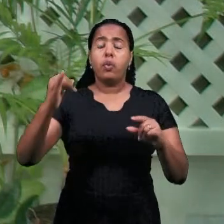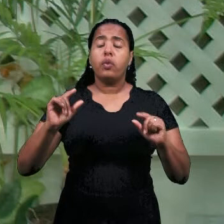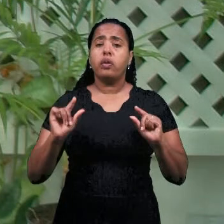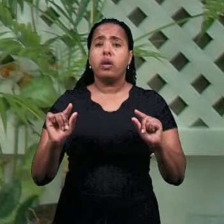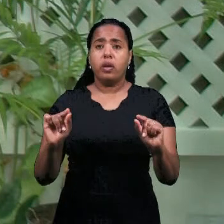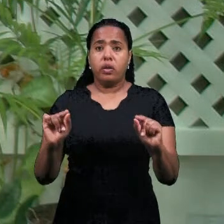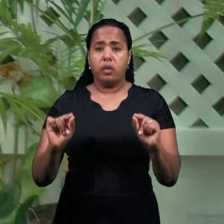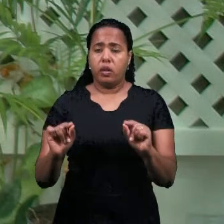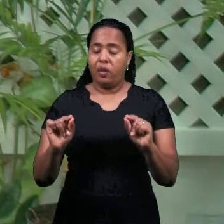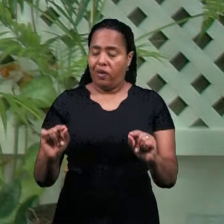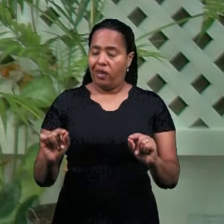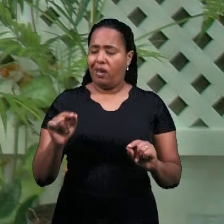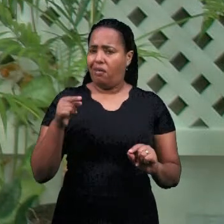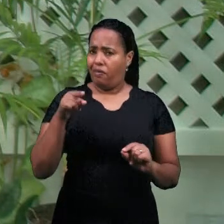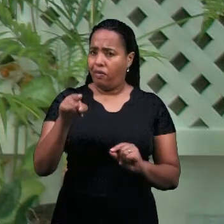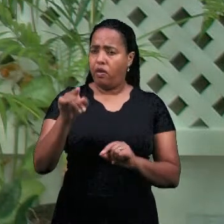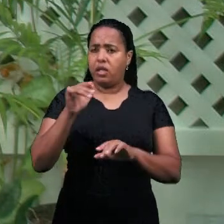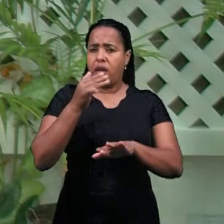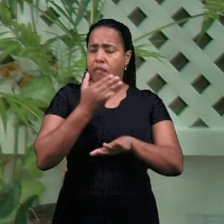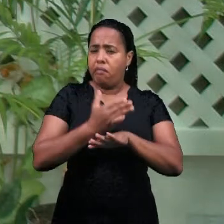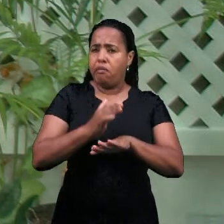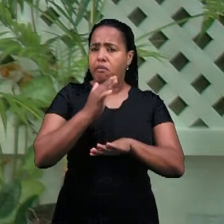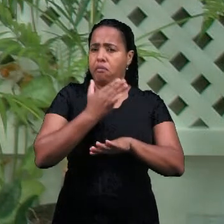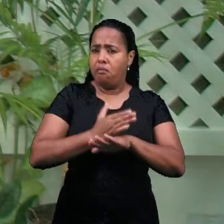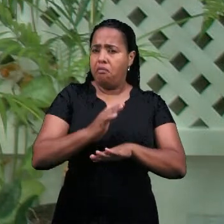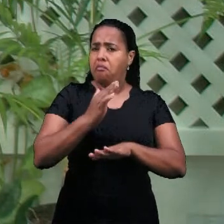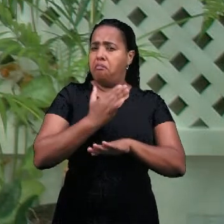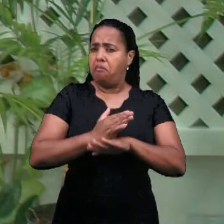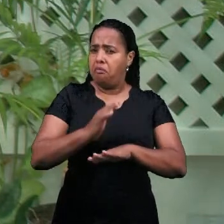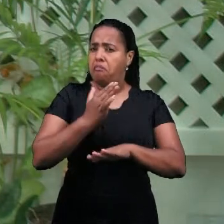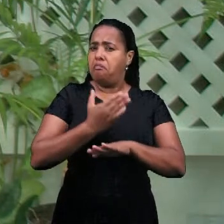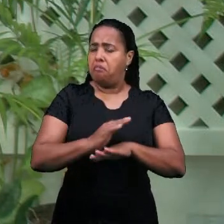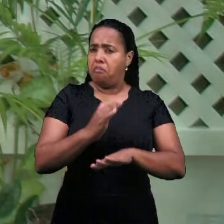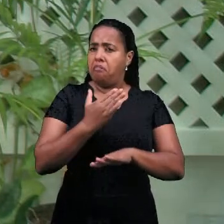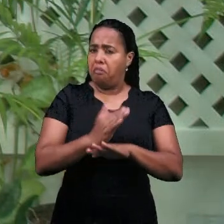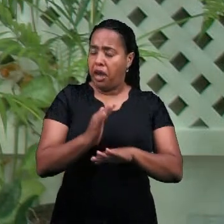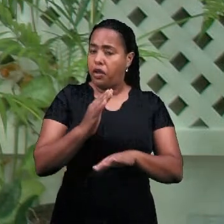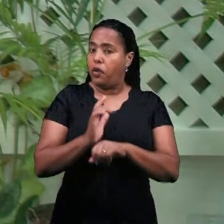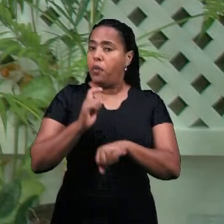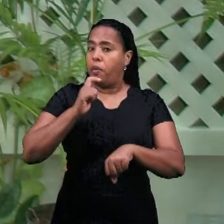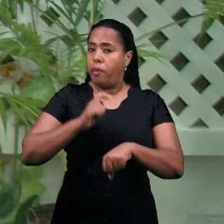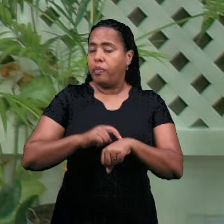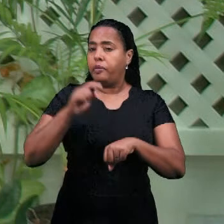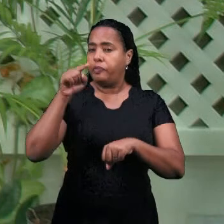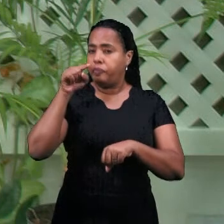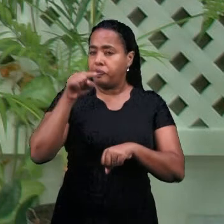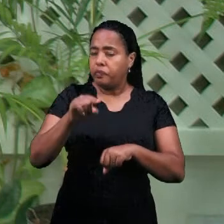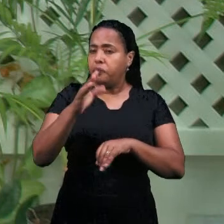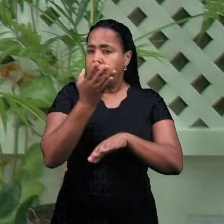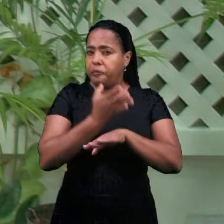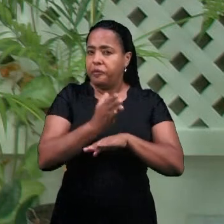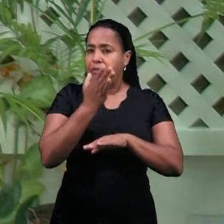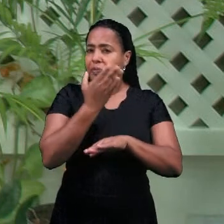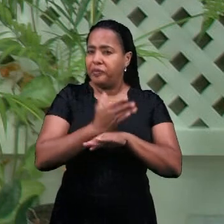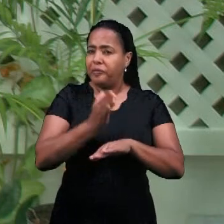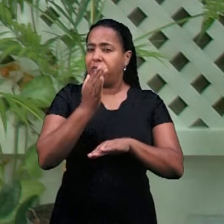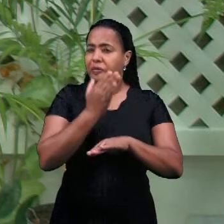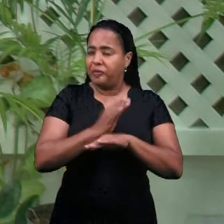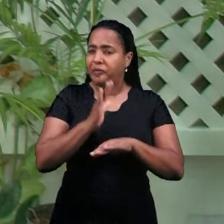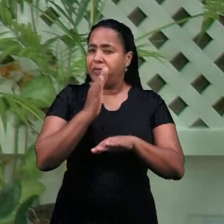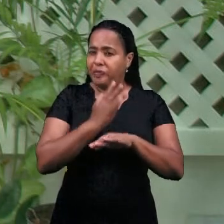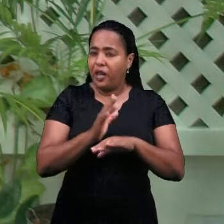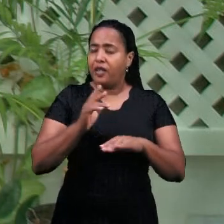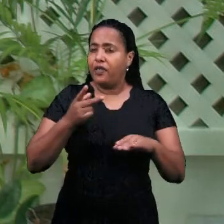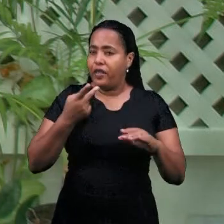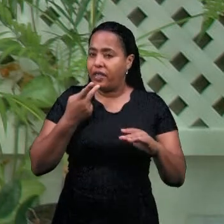c'est que tu mettes en pratique, parce que quand tu fais l'exercice de ce que tu es en train de faire,